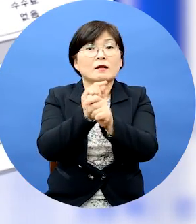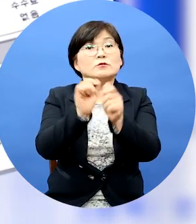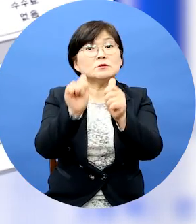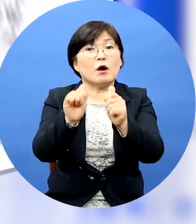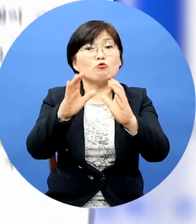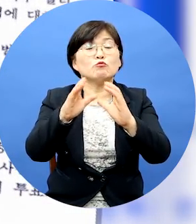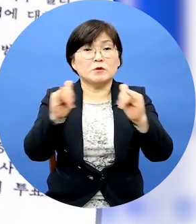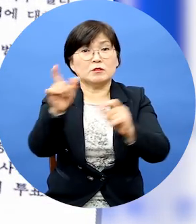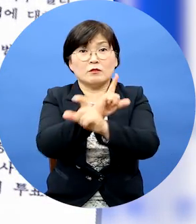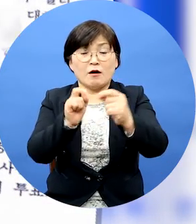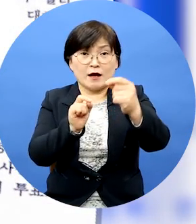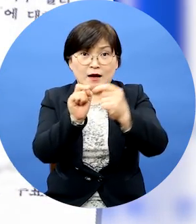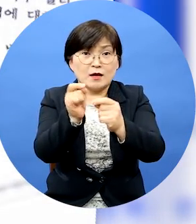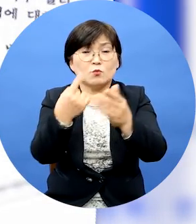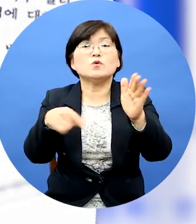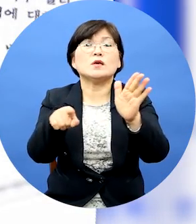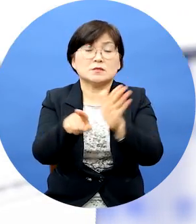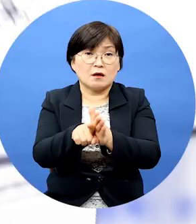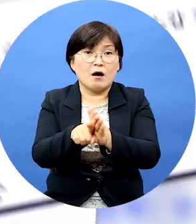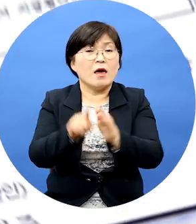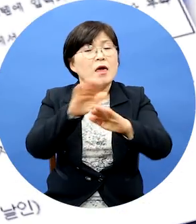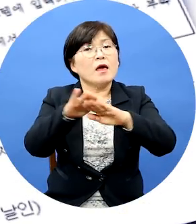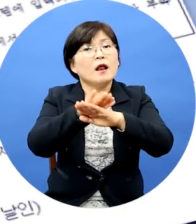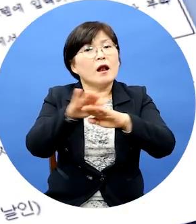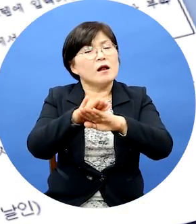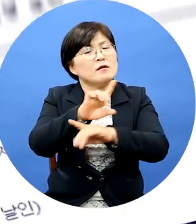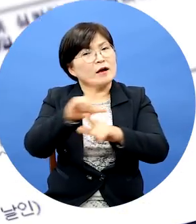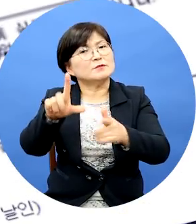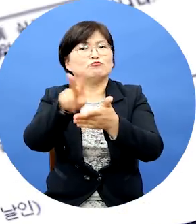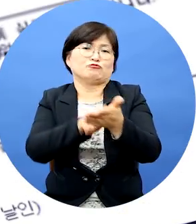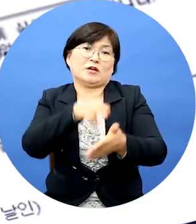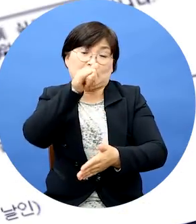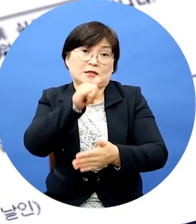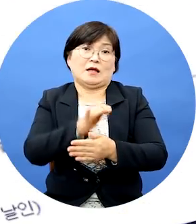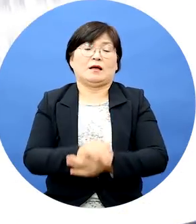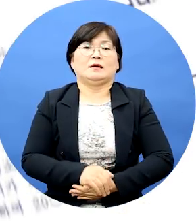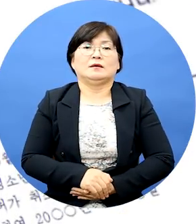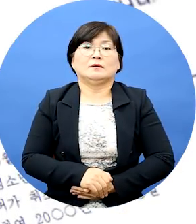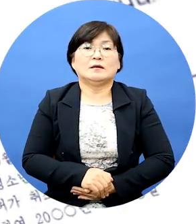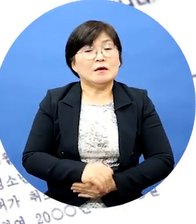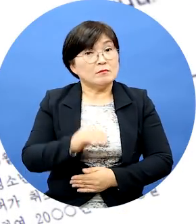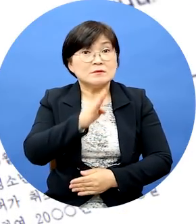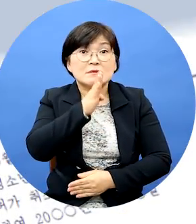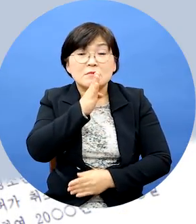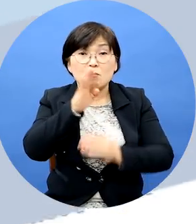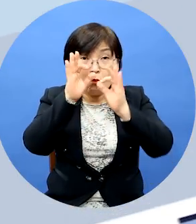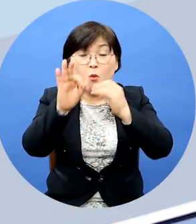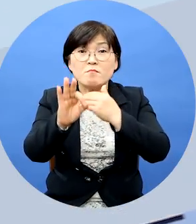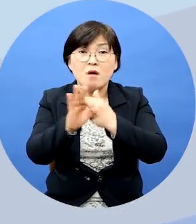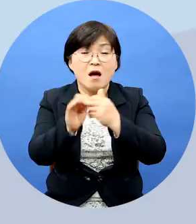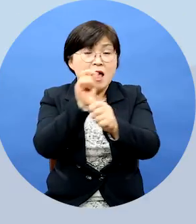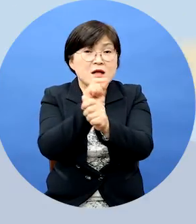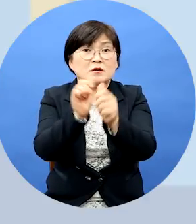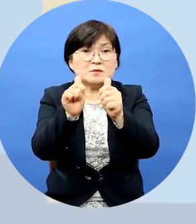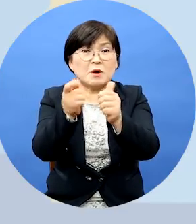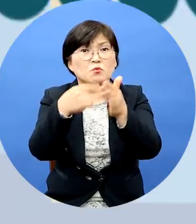행정심판이 국민에게 보다 가까이 다가가기 위해서 해결해야 할 숙제가 여전히 남아있었는데요. 사실 행정심판을